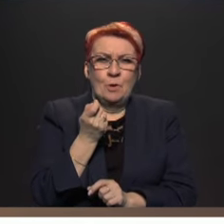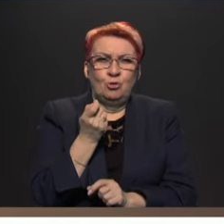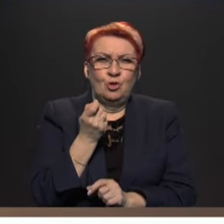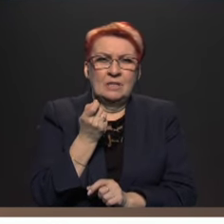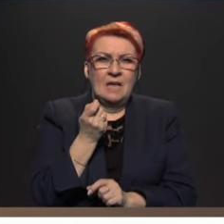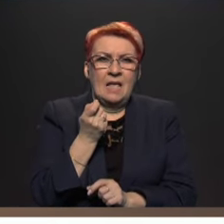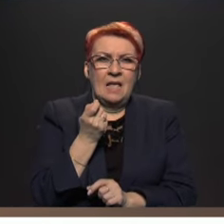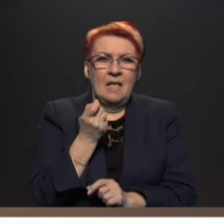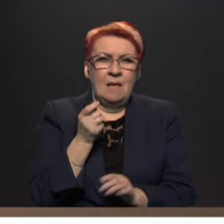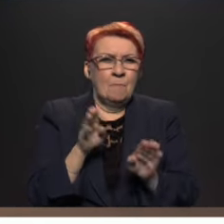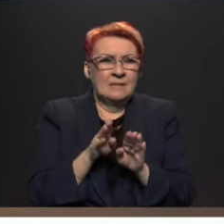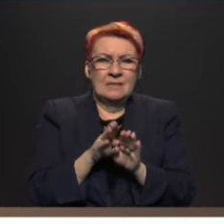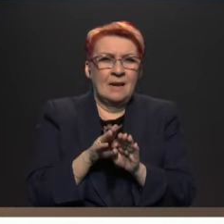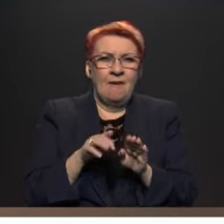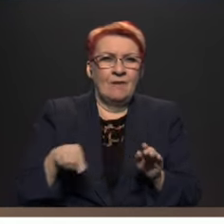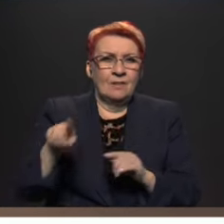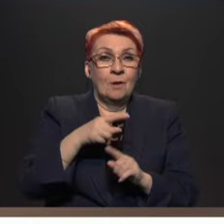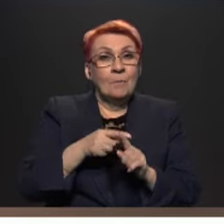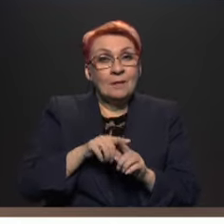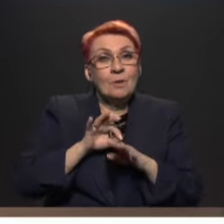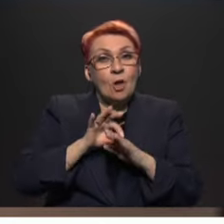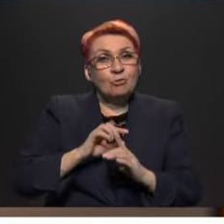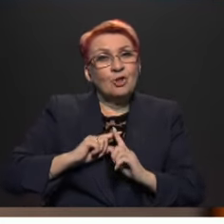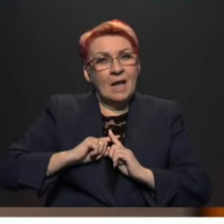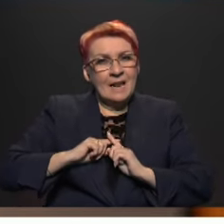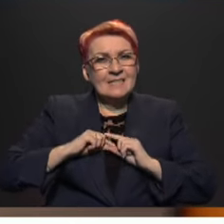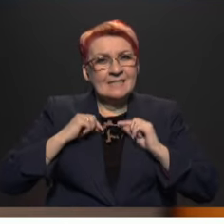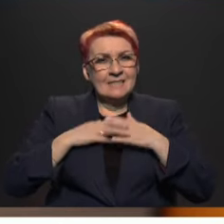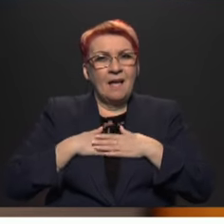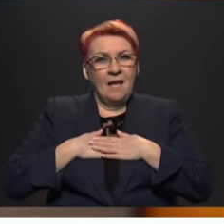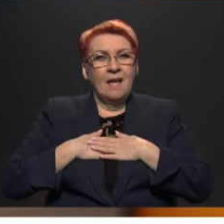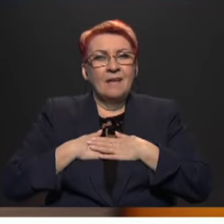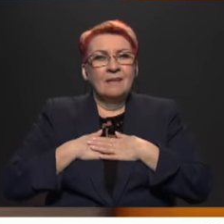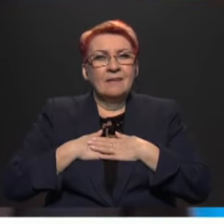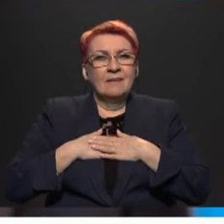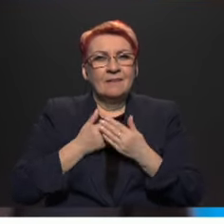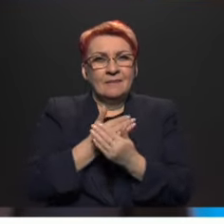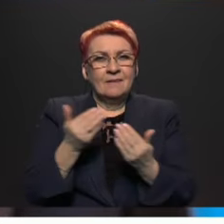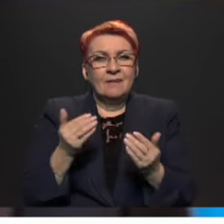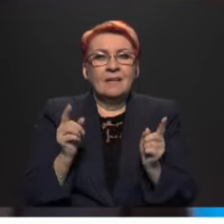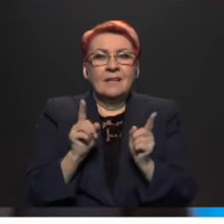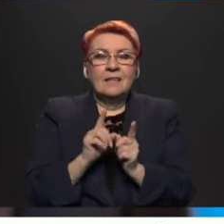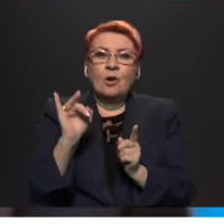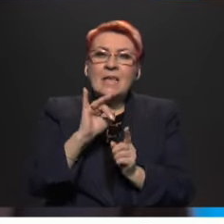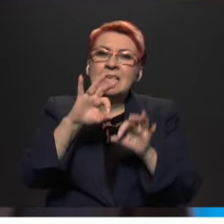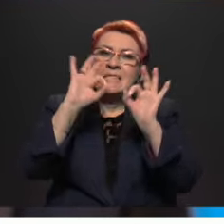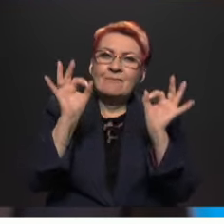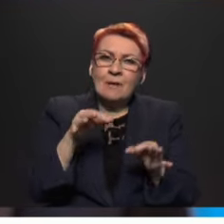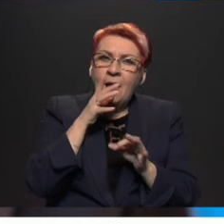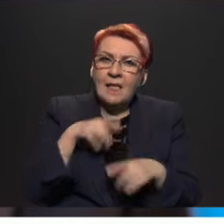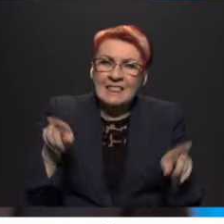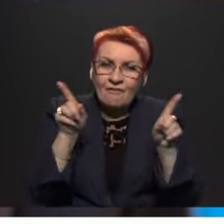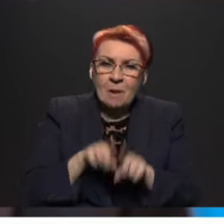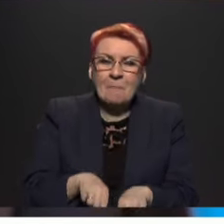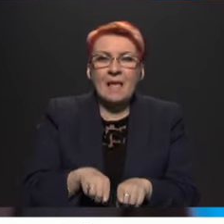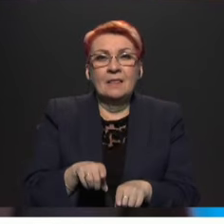думаю, что ношение креста, оно такое и символическое, одновременно